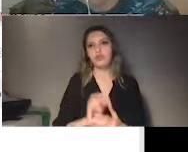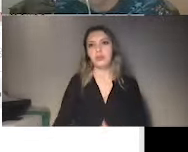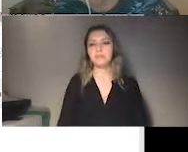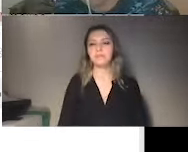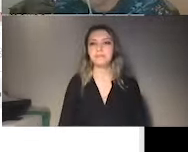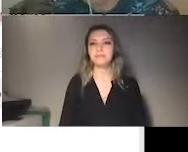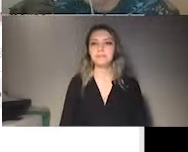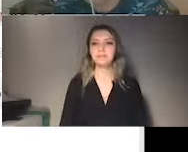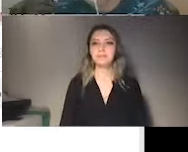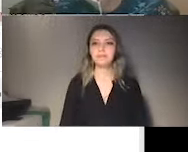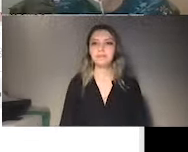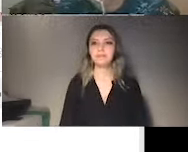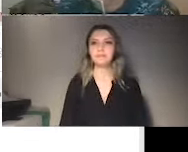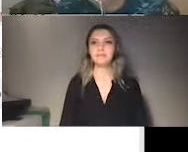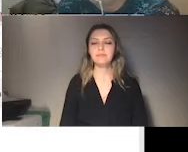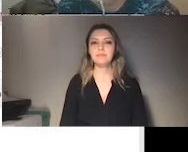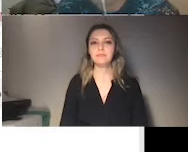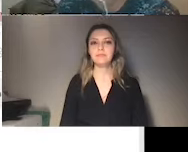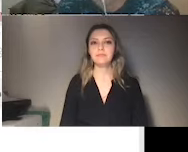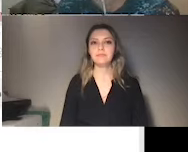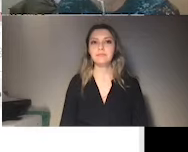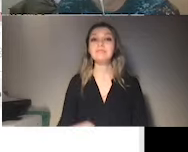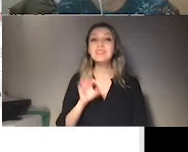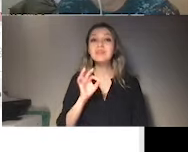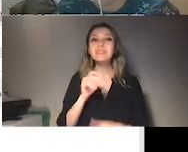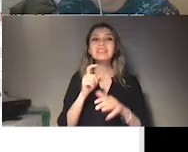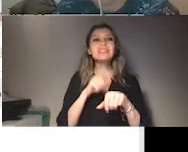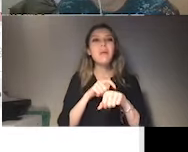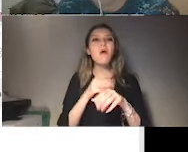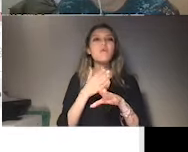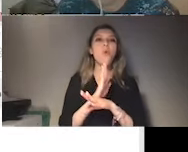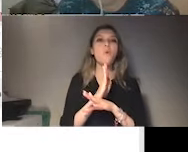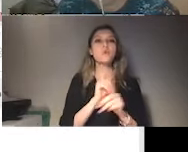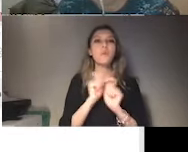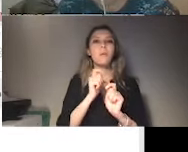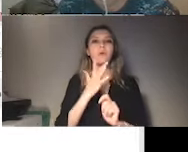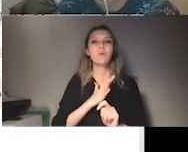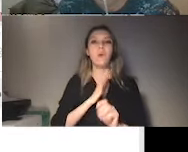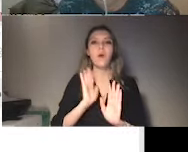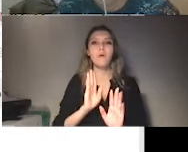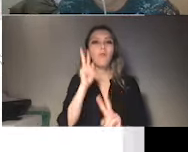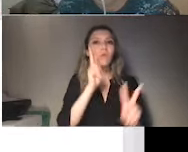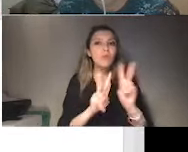zamanı da kullan, doğru kullanmak istiyorum ama şu anda görünen şey